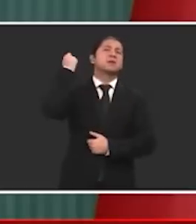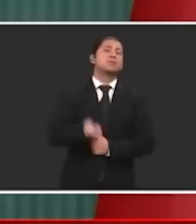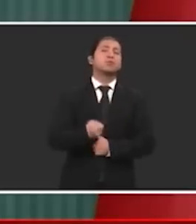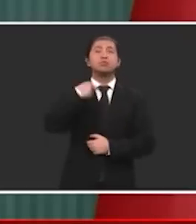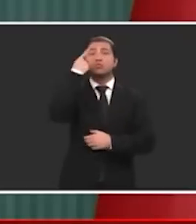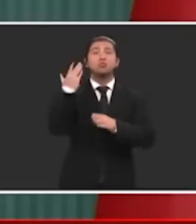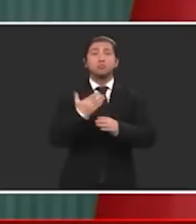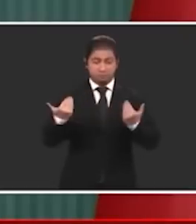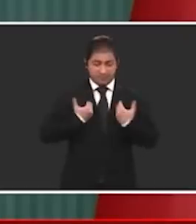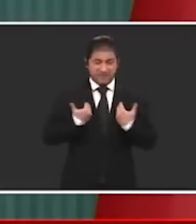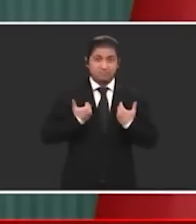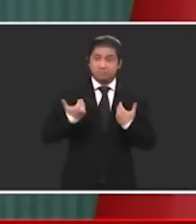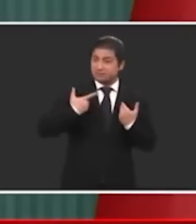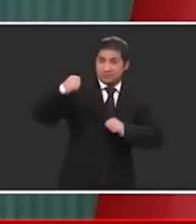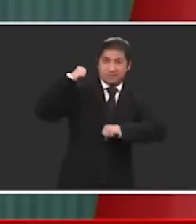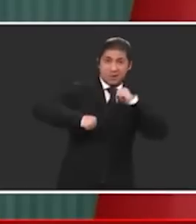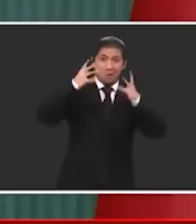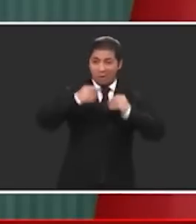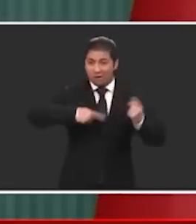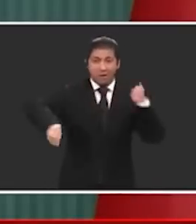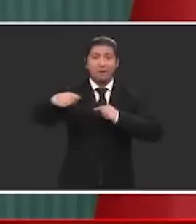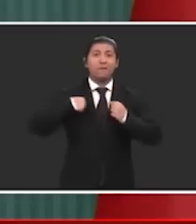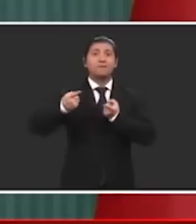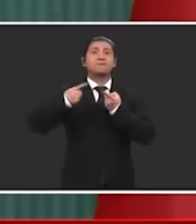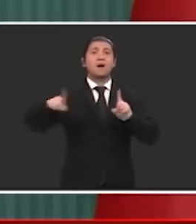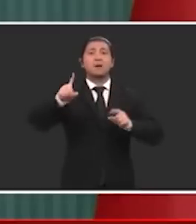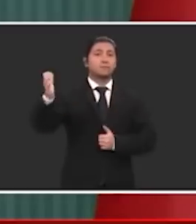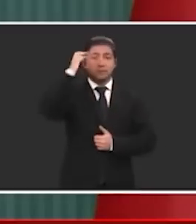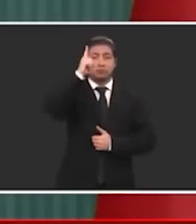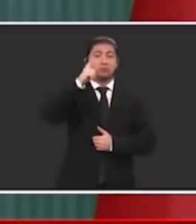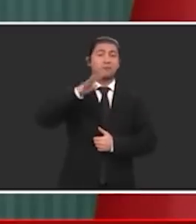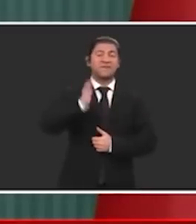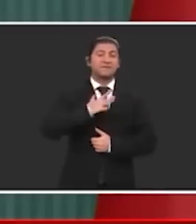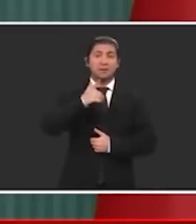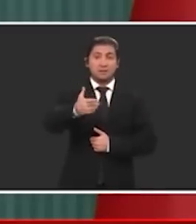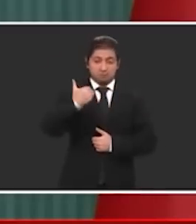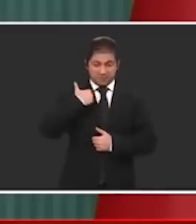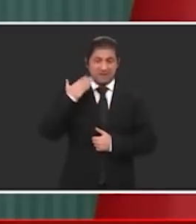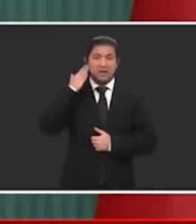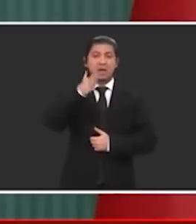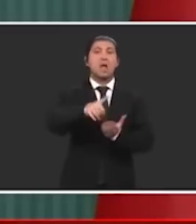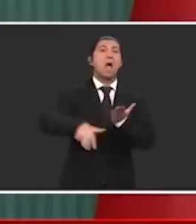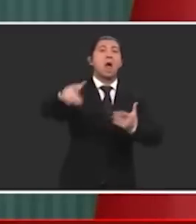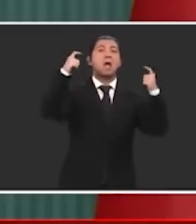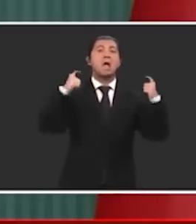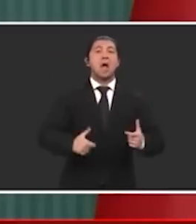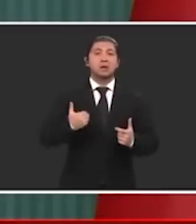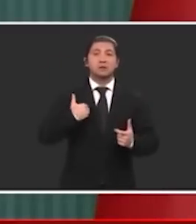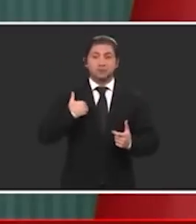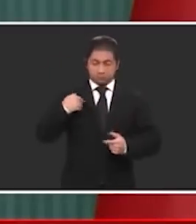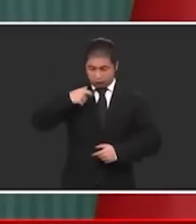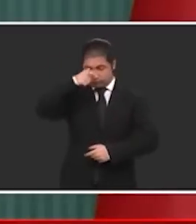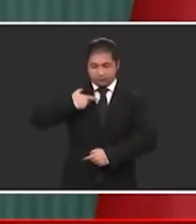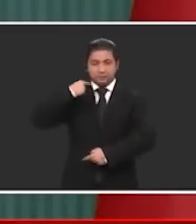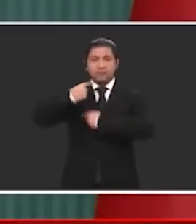bizimle bizi rakip görenler arasındaki fark şudur. Biz gittiğimiz her yerde